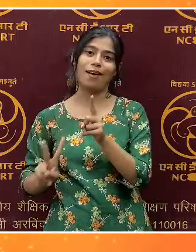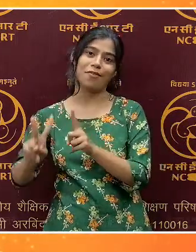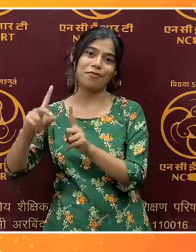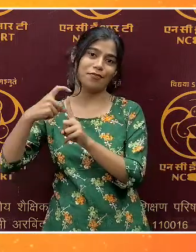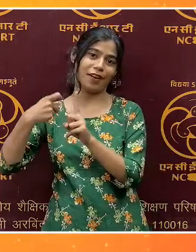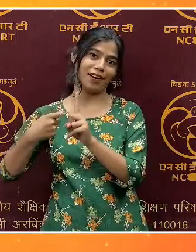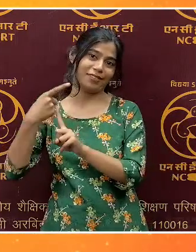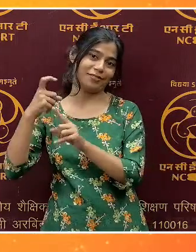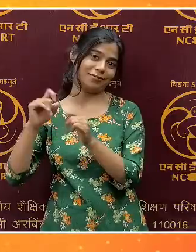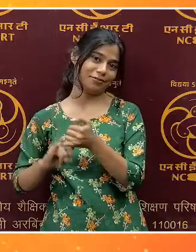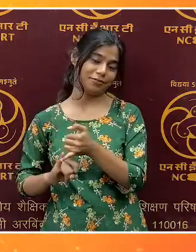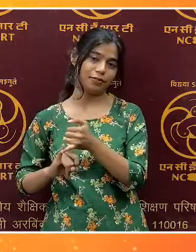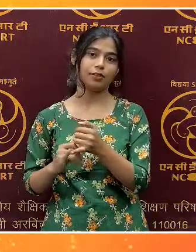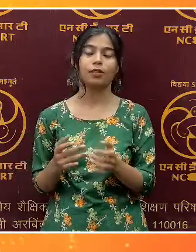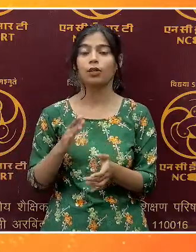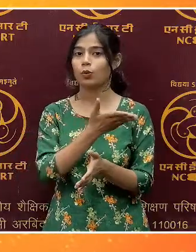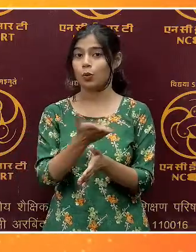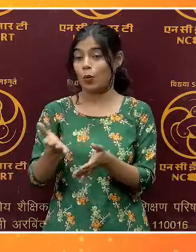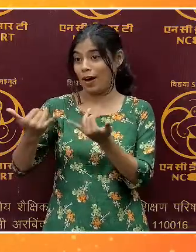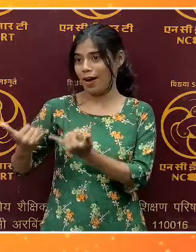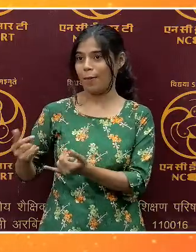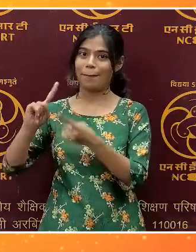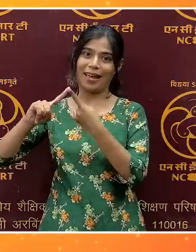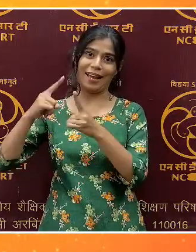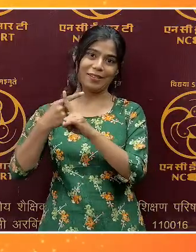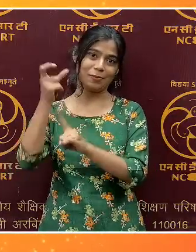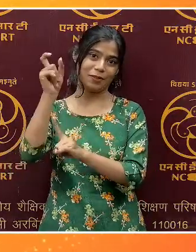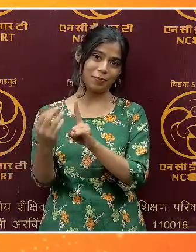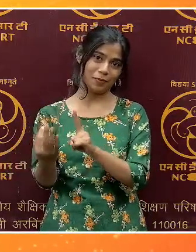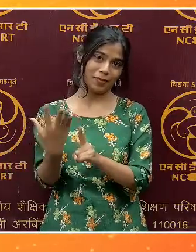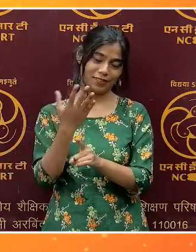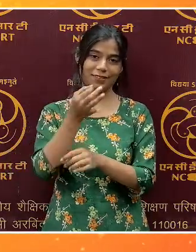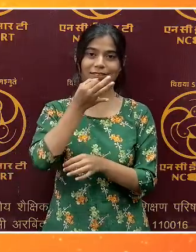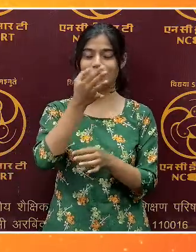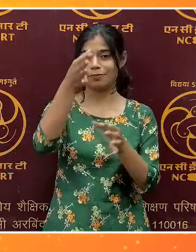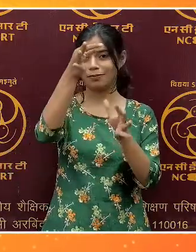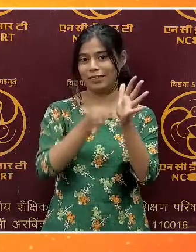हमारे एक्सपर्ट के पास, श्री I.K. गोगिया जी. सर,